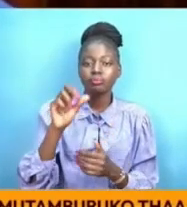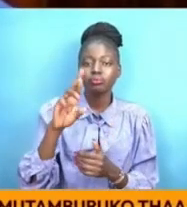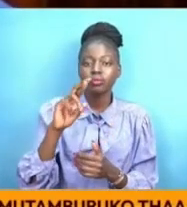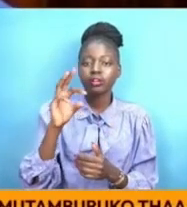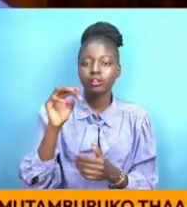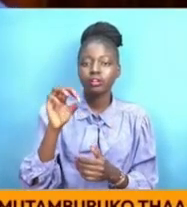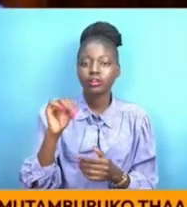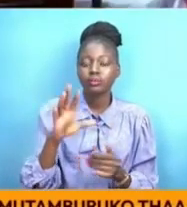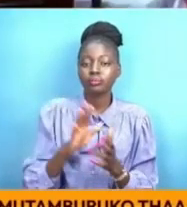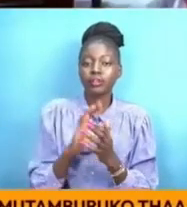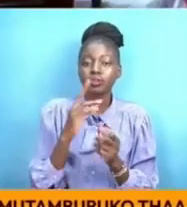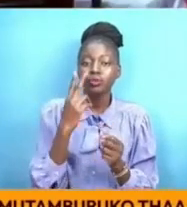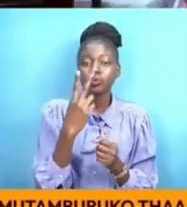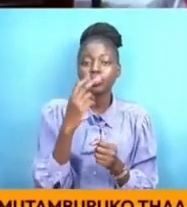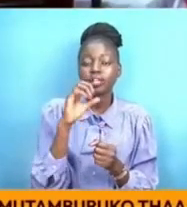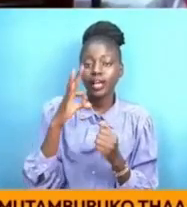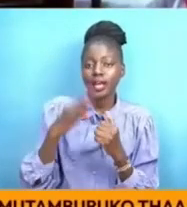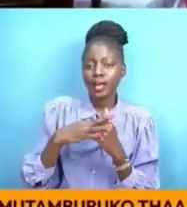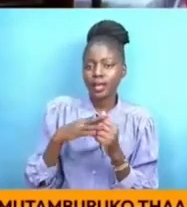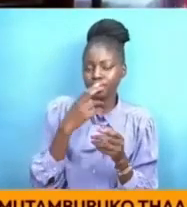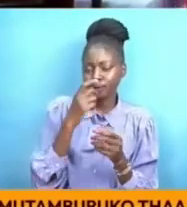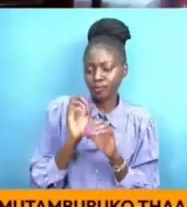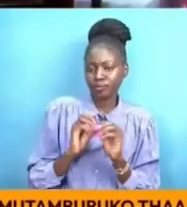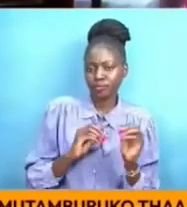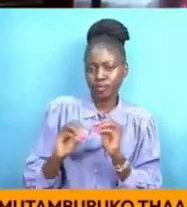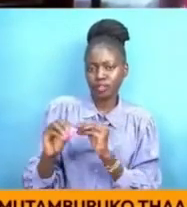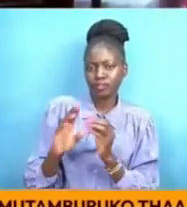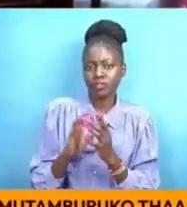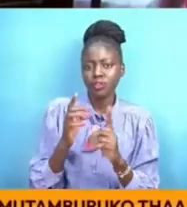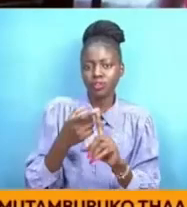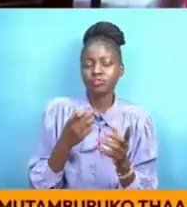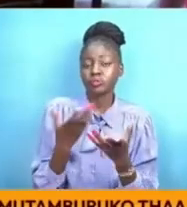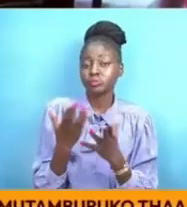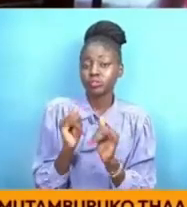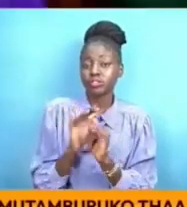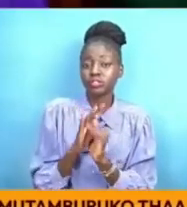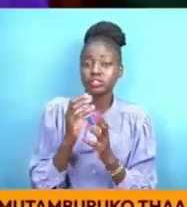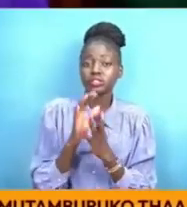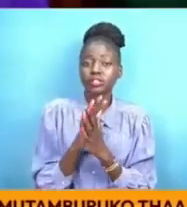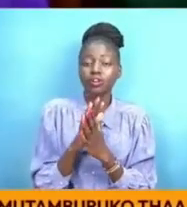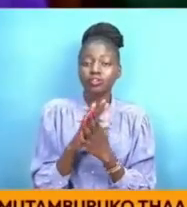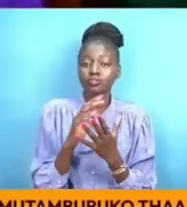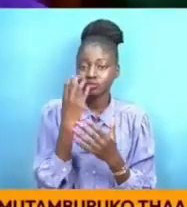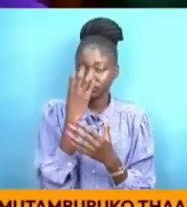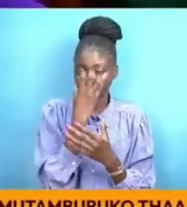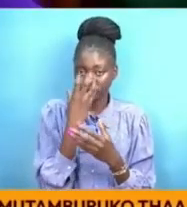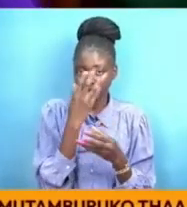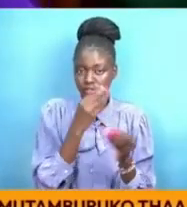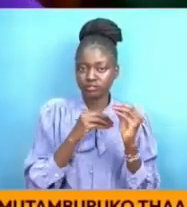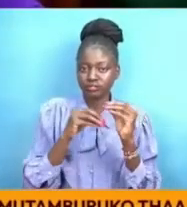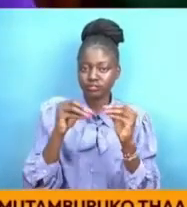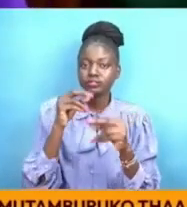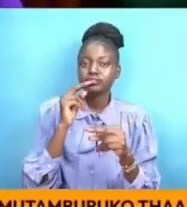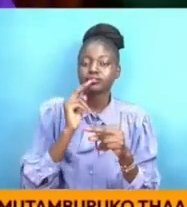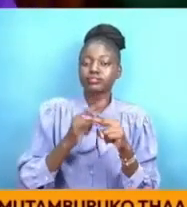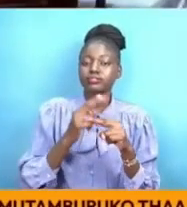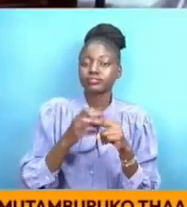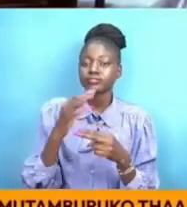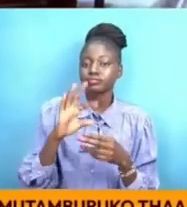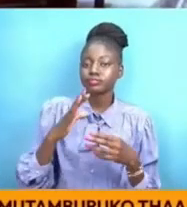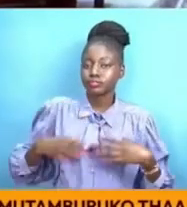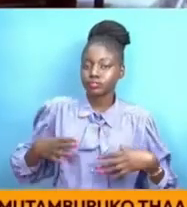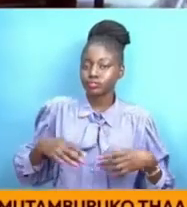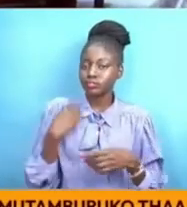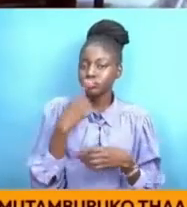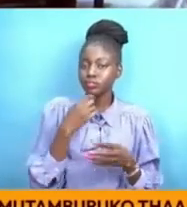cia gũkorwo ĩkinyanĩirie itua rĩayo kuma mũthenya ũrĩa mũtongoria wa bũrũri rĩrĩa akorirwo akĩanĩra marĩtwa ma andũ arĩa endekithia